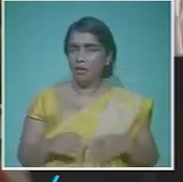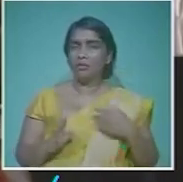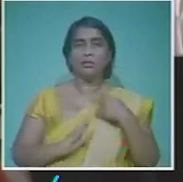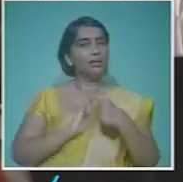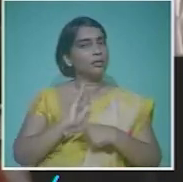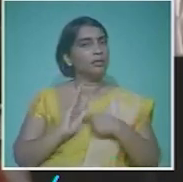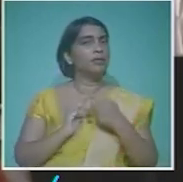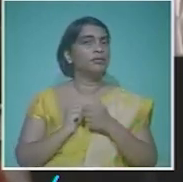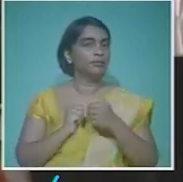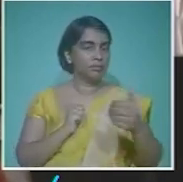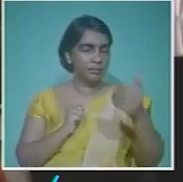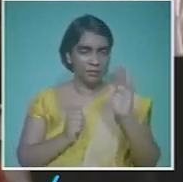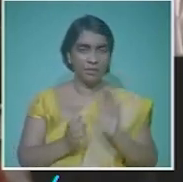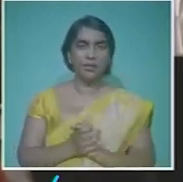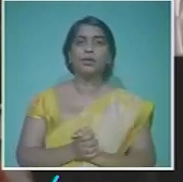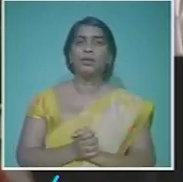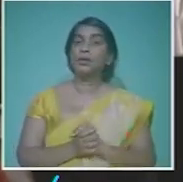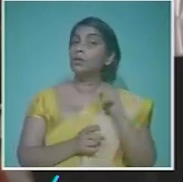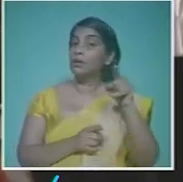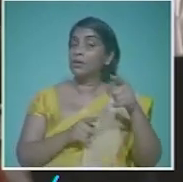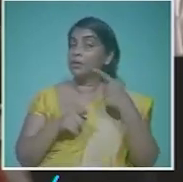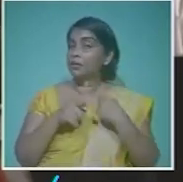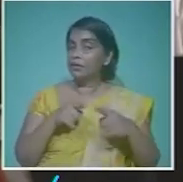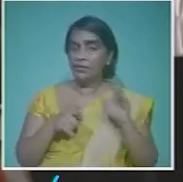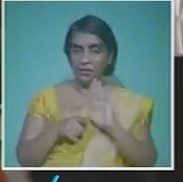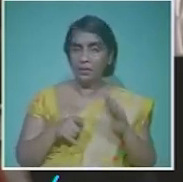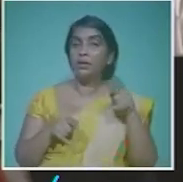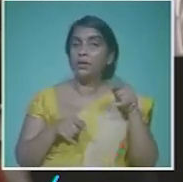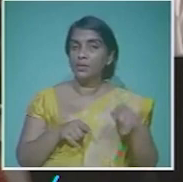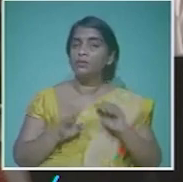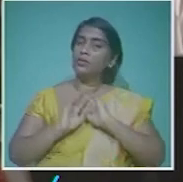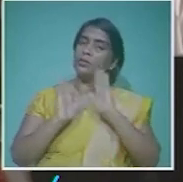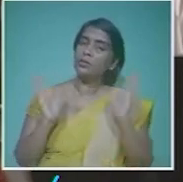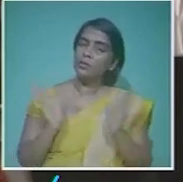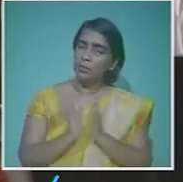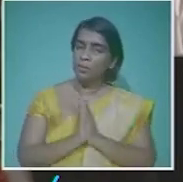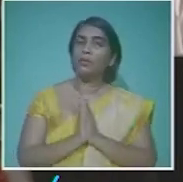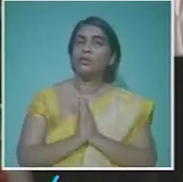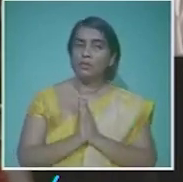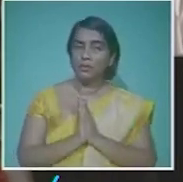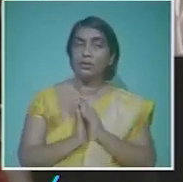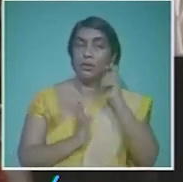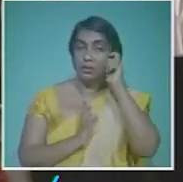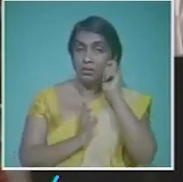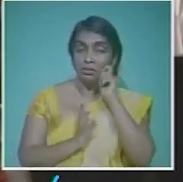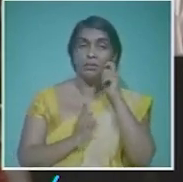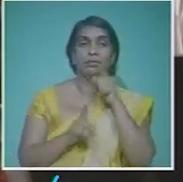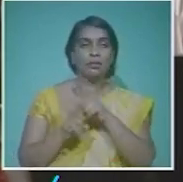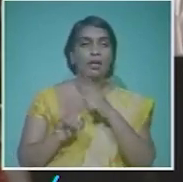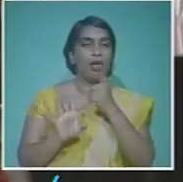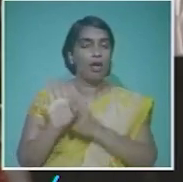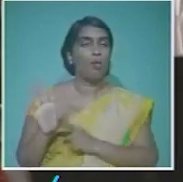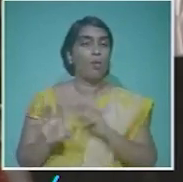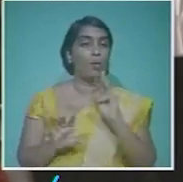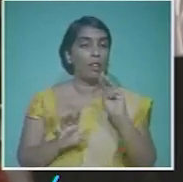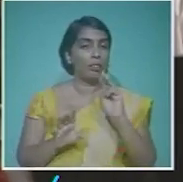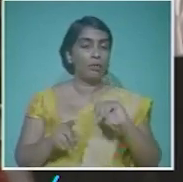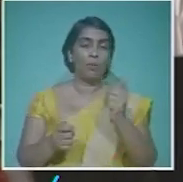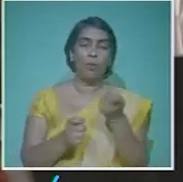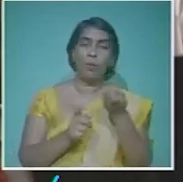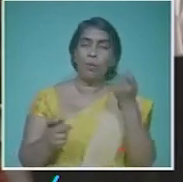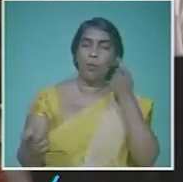රට පත් වුණා. ඒ විතරක් නෙවෙයි මේ සමස්සේ මැද්දේ කොටි ත්‍රස්තවාදී අවුරුදු 30ක් අපිට